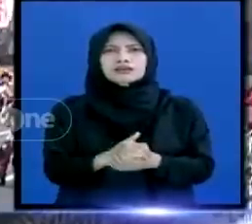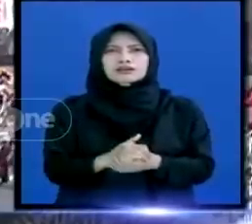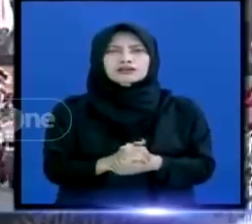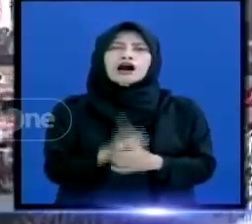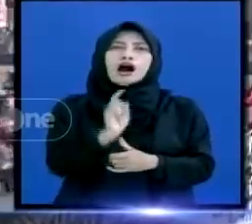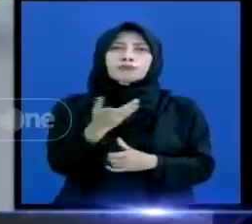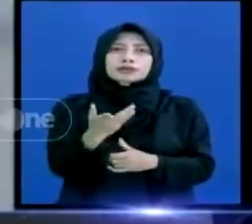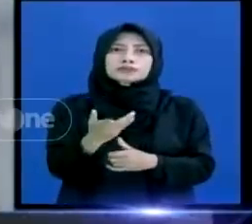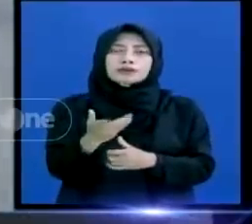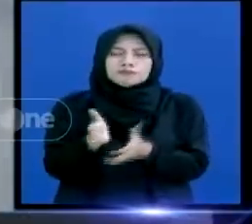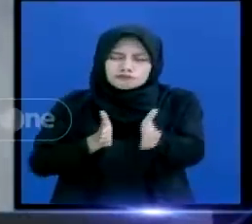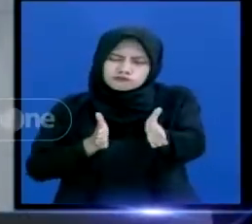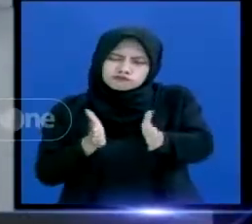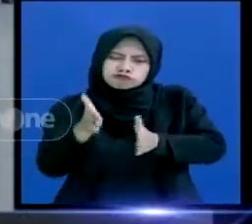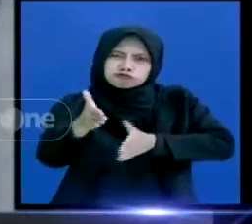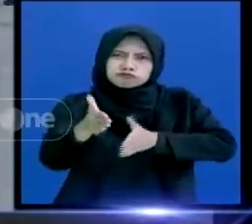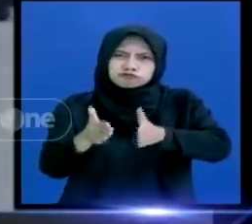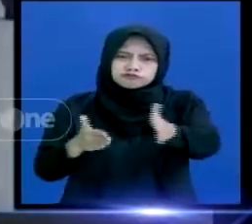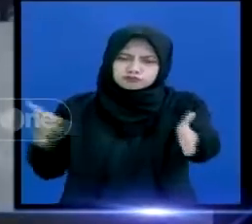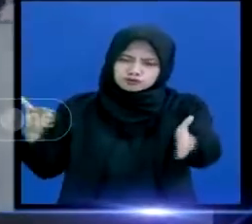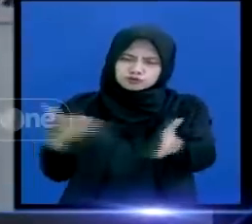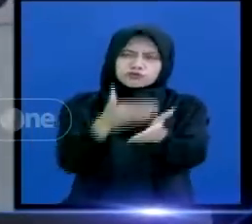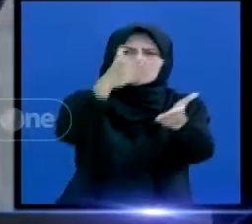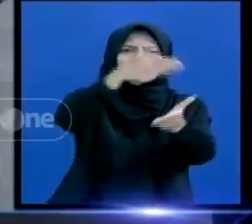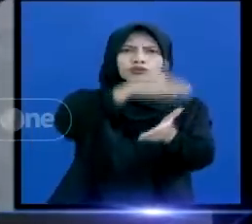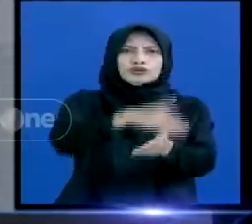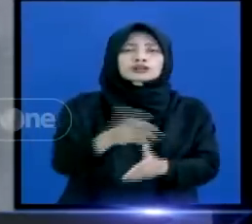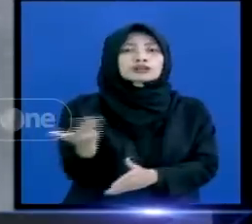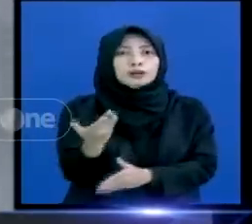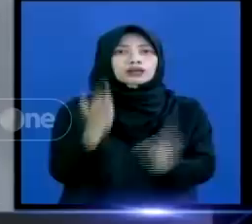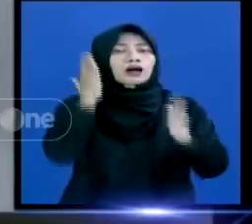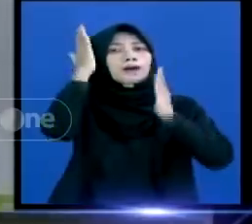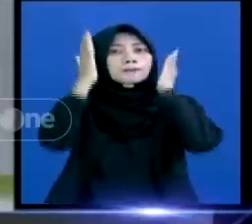Cup 2019 di sirkuit Sepang, Malaysia.